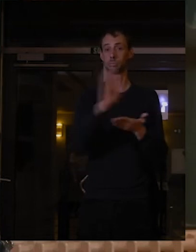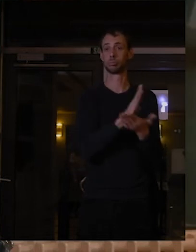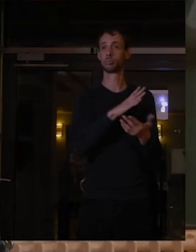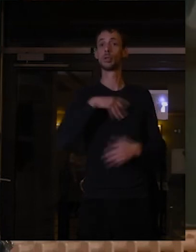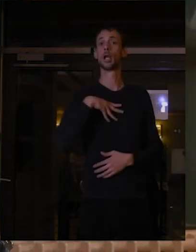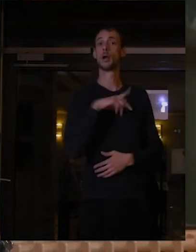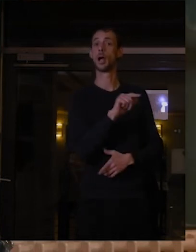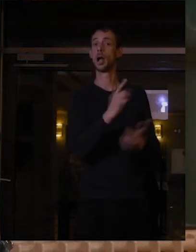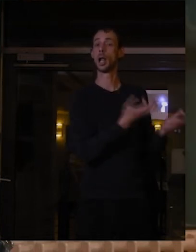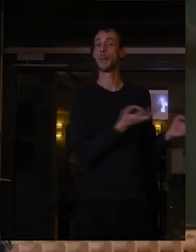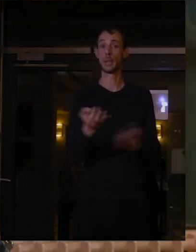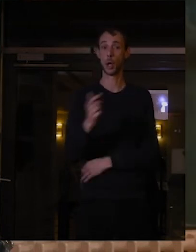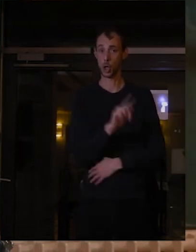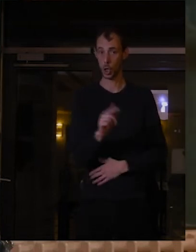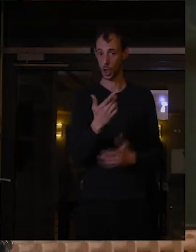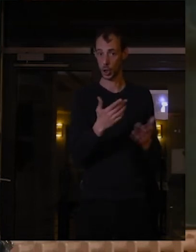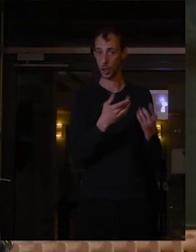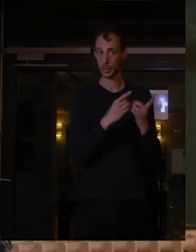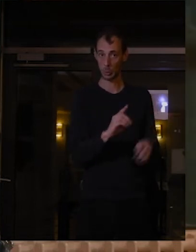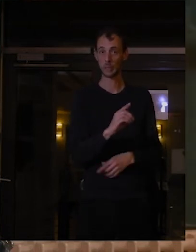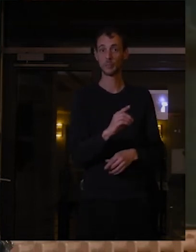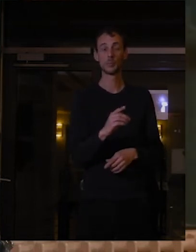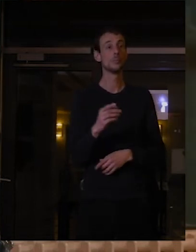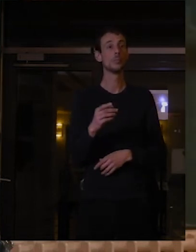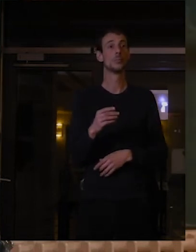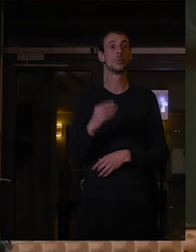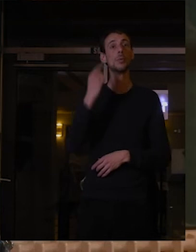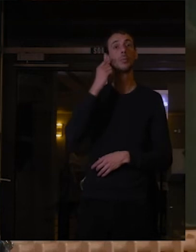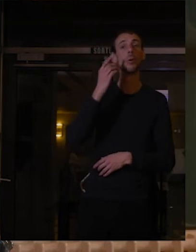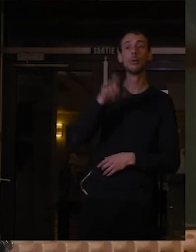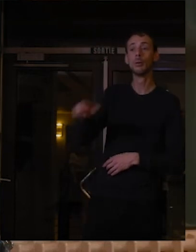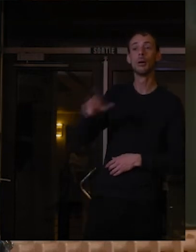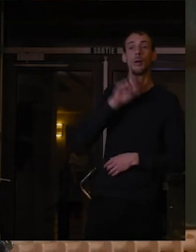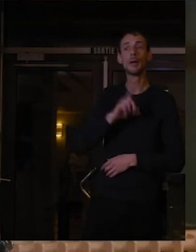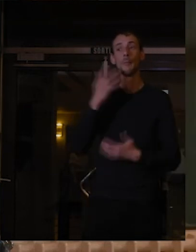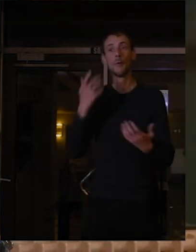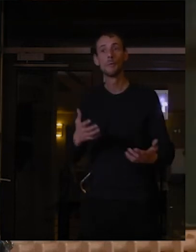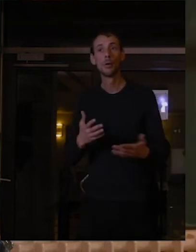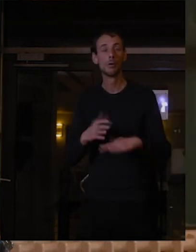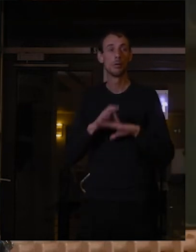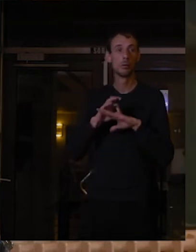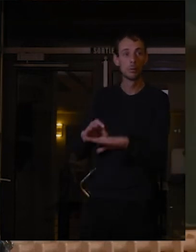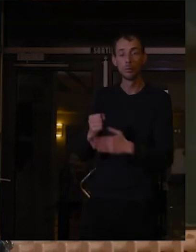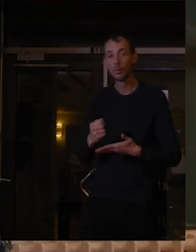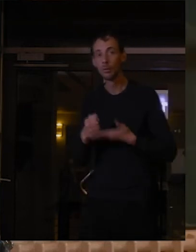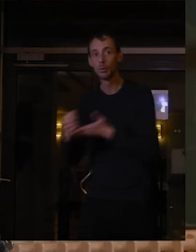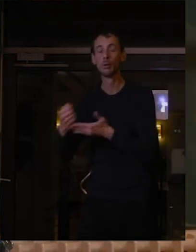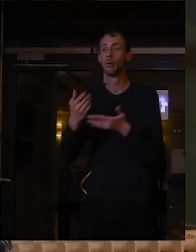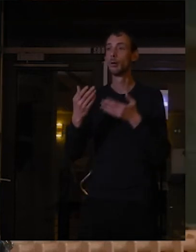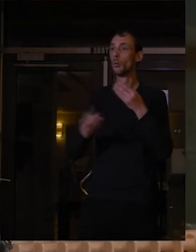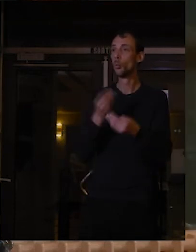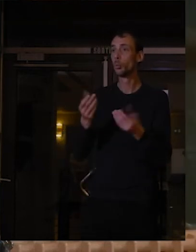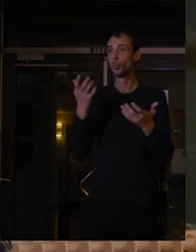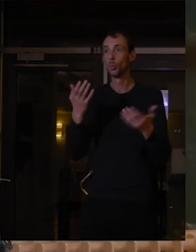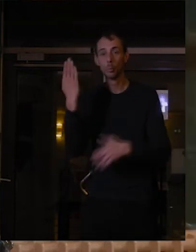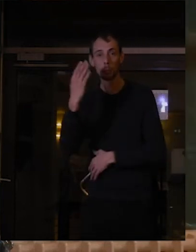pour être aux côtés des femmes qui souhaitaient être assistées, avoir justement une